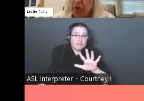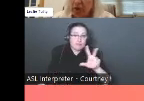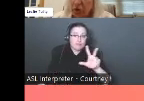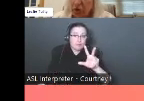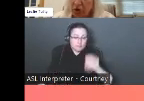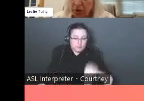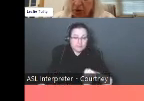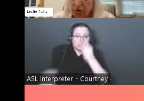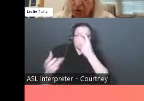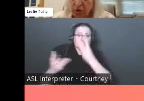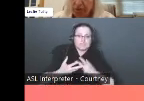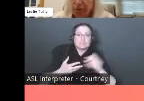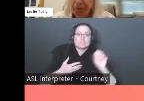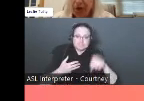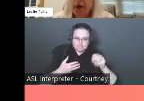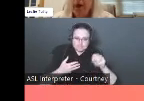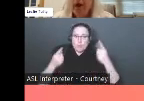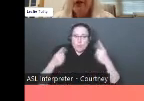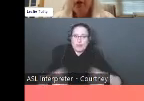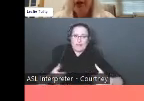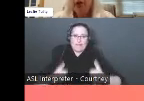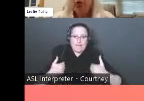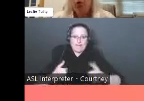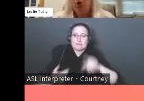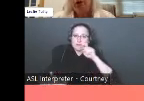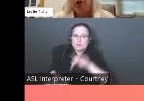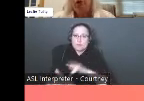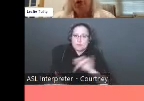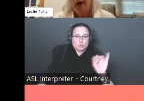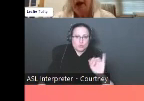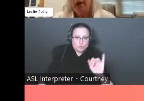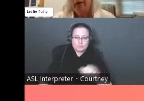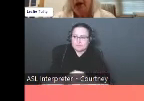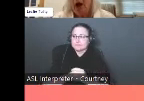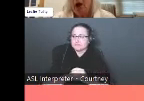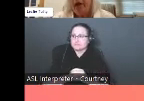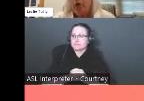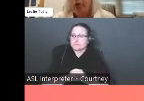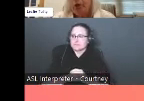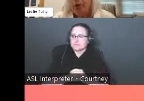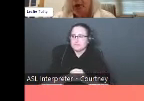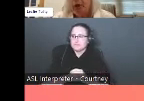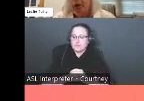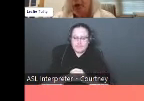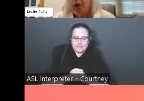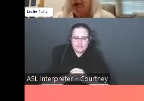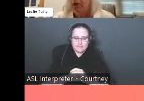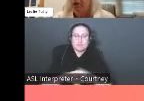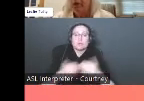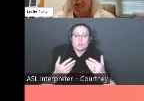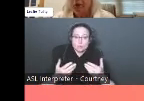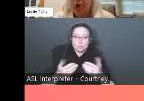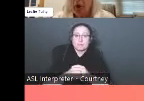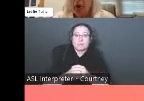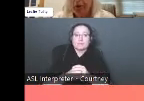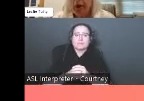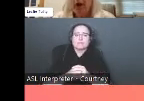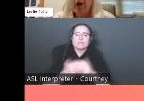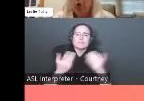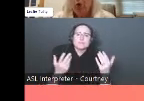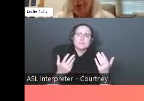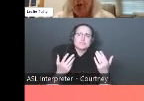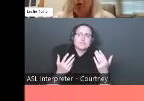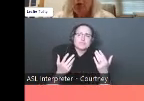53%, avaient été agressés sexuellement dans leur enfance. Et on voulait